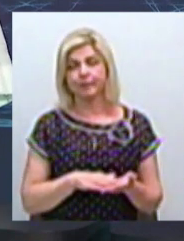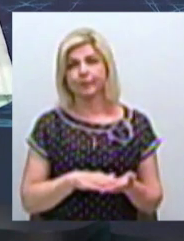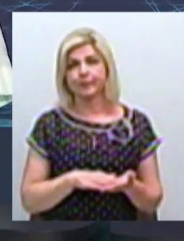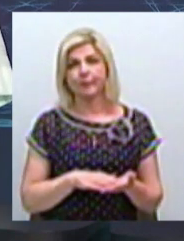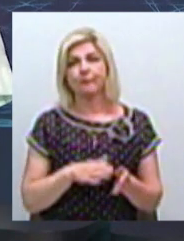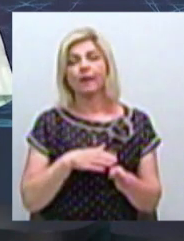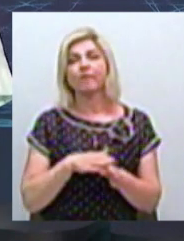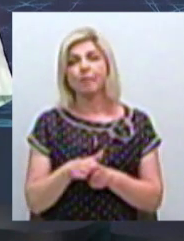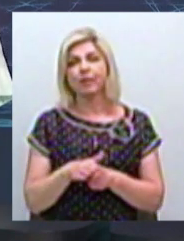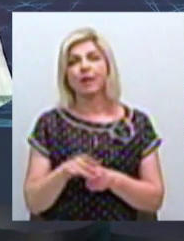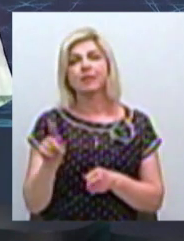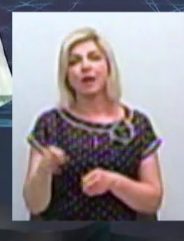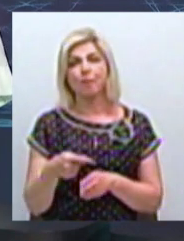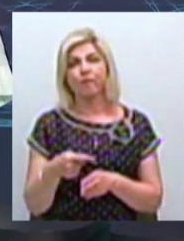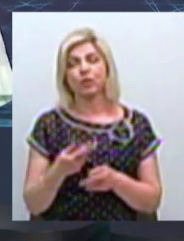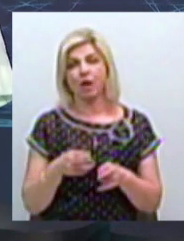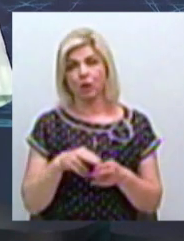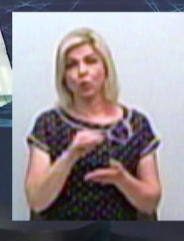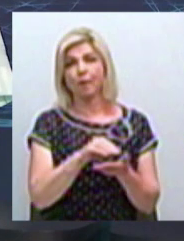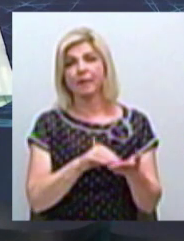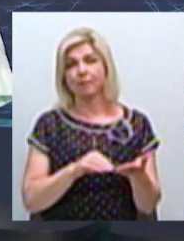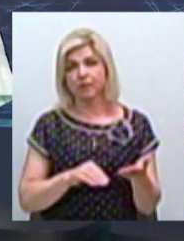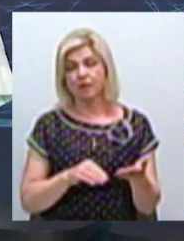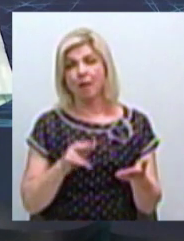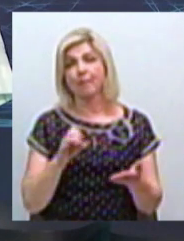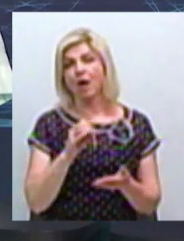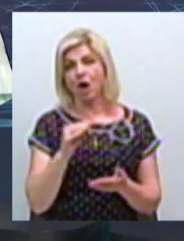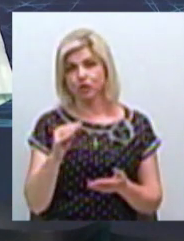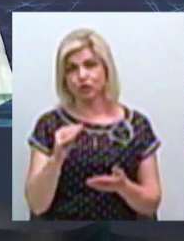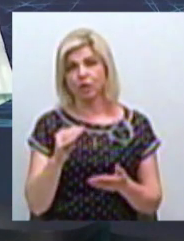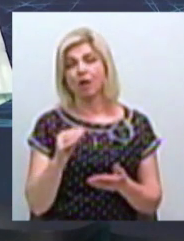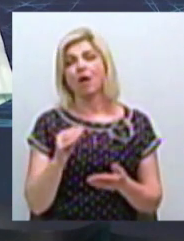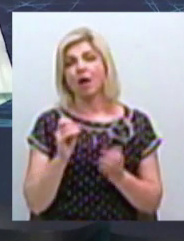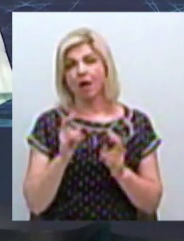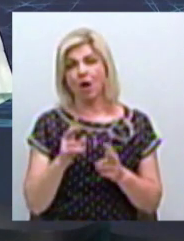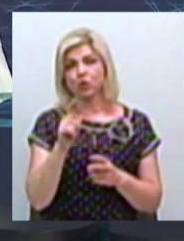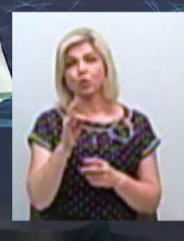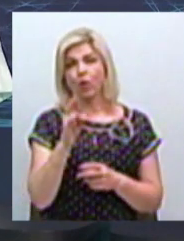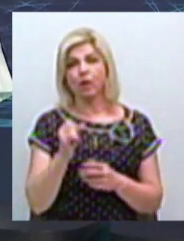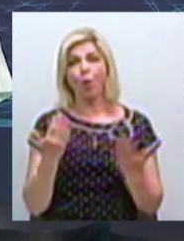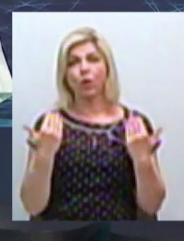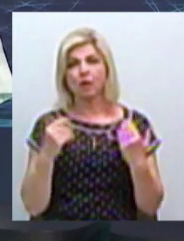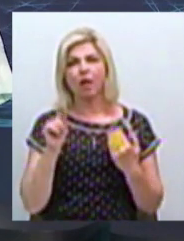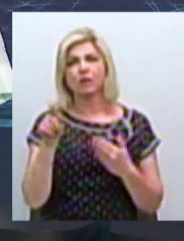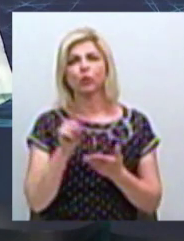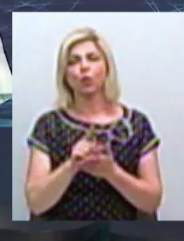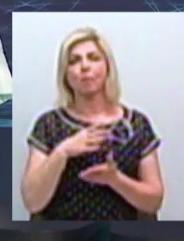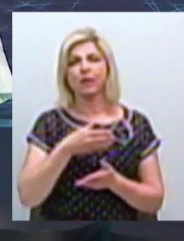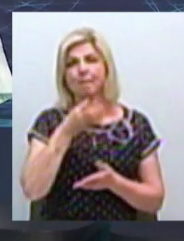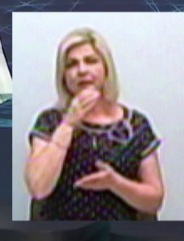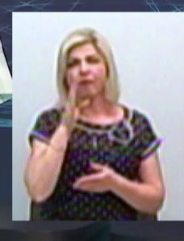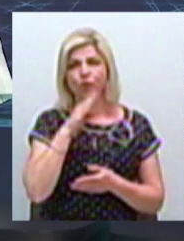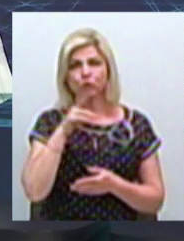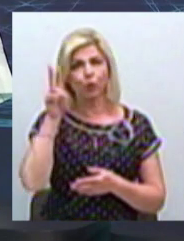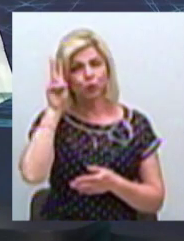так, выполнять требования, которые предписаны к пляжам, а не как к зонам отдыха, что там должна быть питьевая вода,